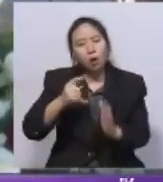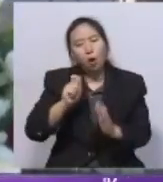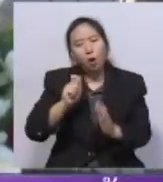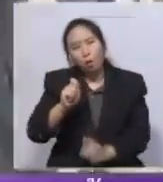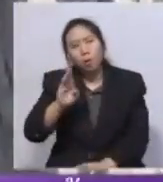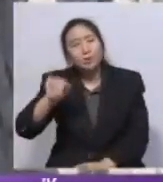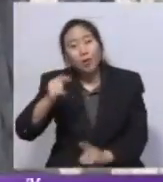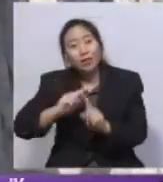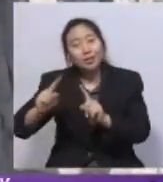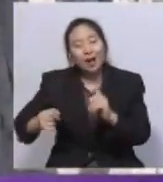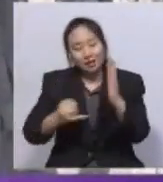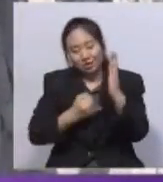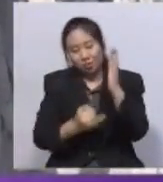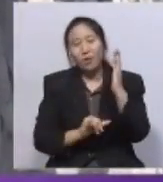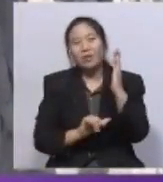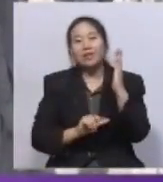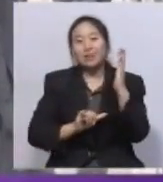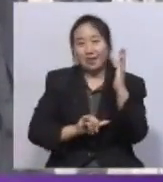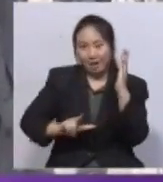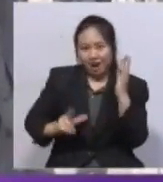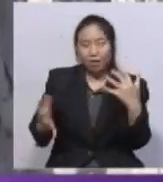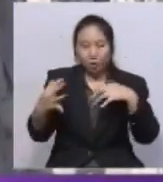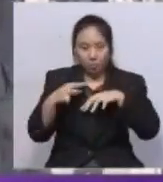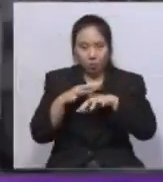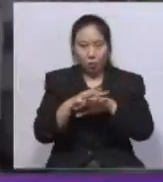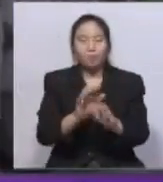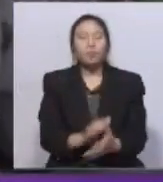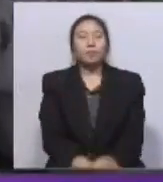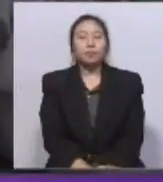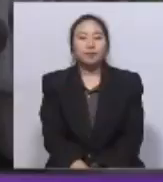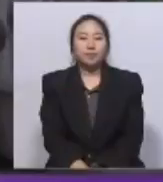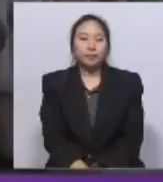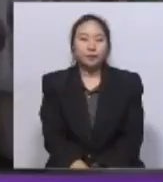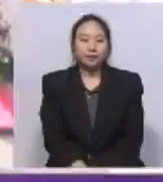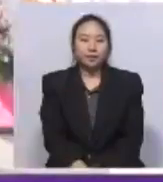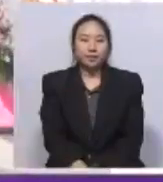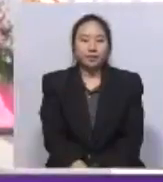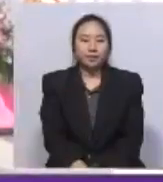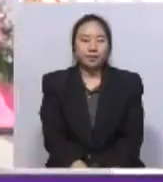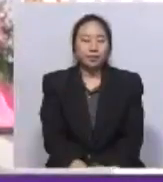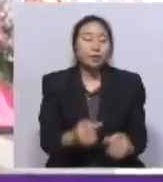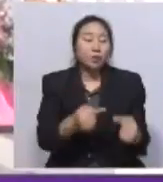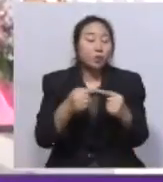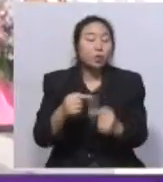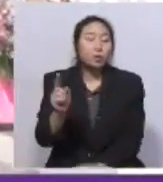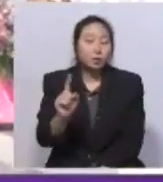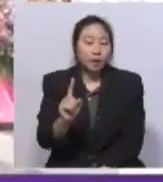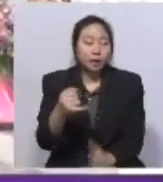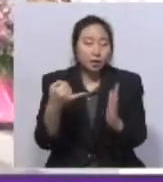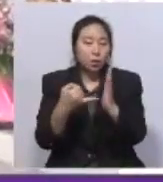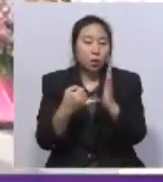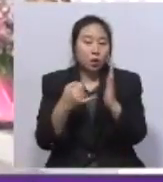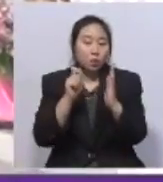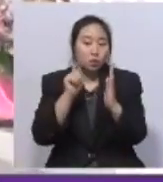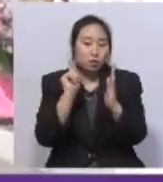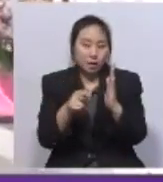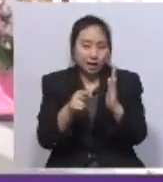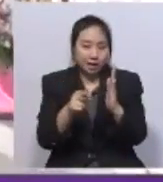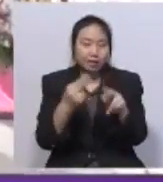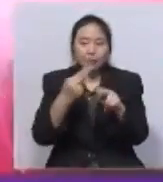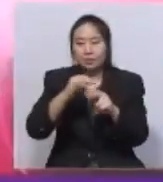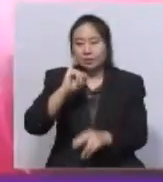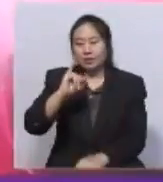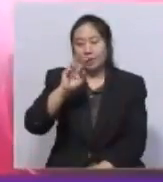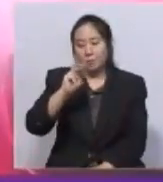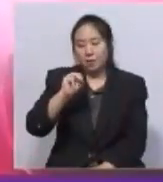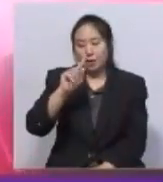ทุกแห่งในจังหวัดยะลาเข้าร่วมพิธีอย่างพร้อมเพรียงกันนะครับไปต่อกันที่จังหวัดอุทัยธานีนะครับนายไมต